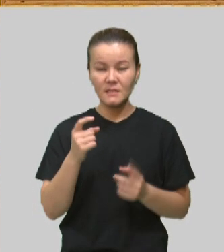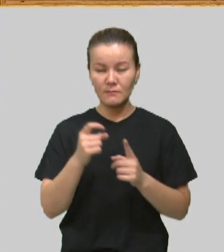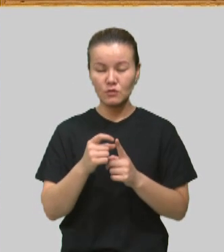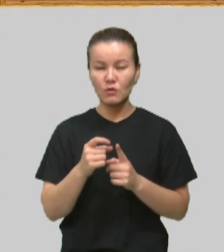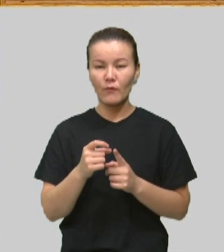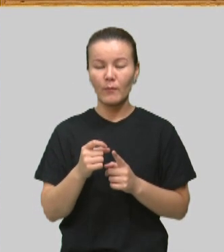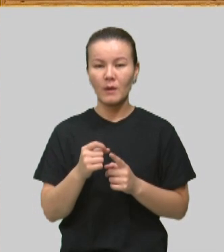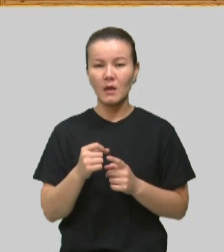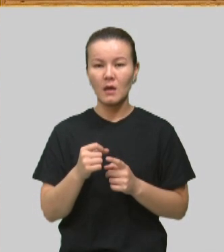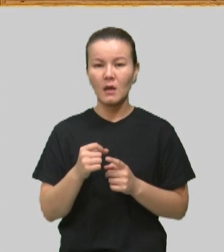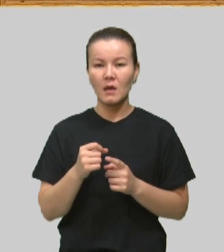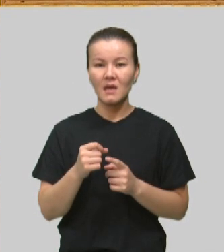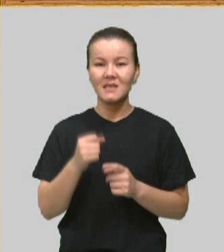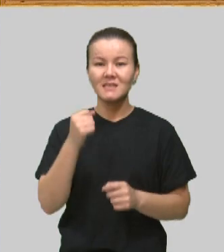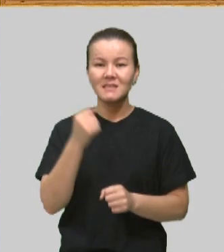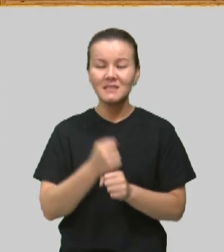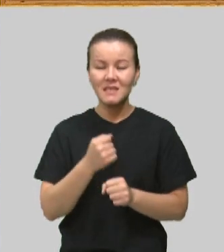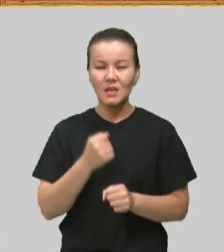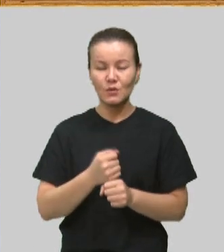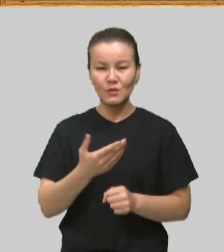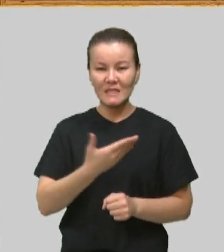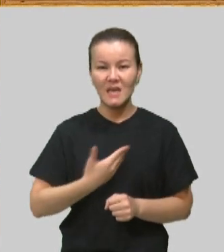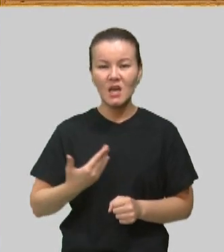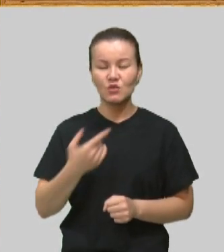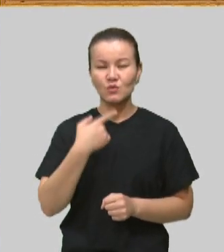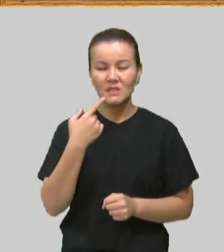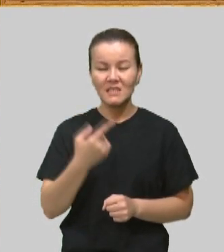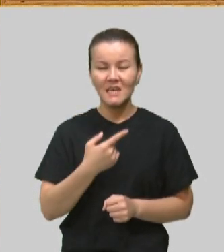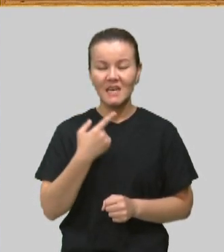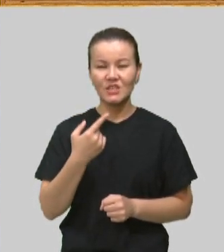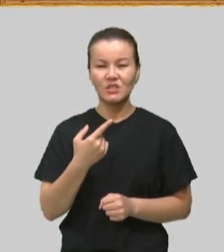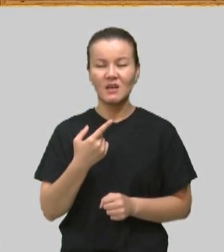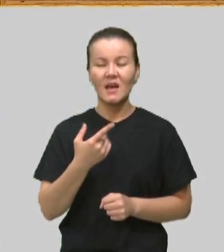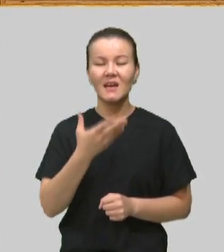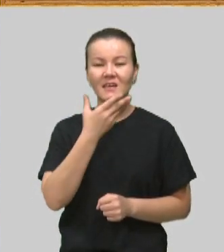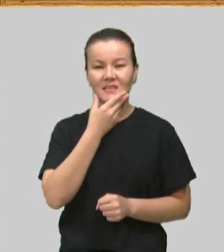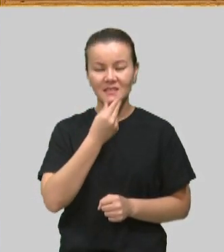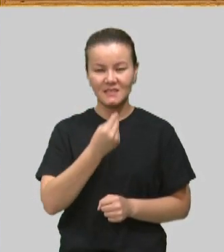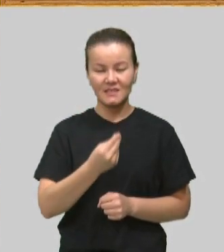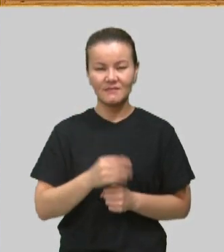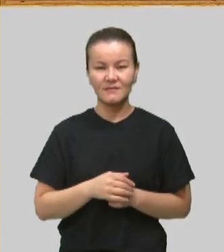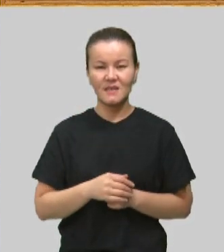словом, делают нашу речь красивой,